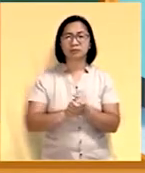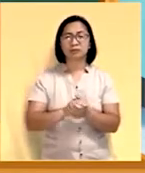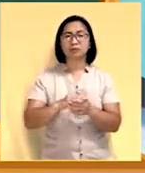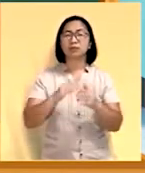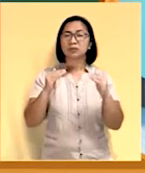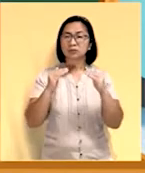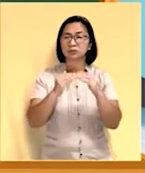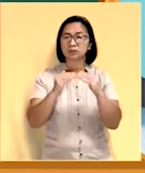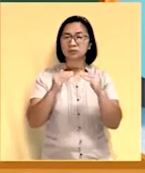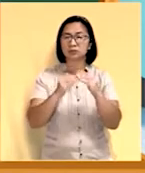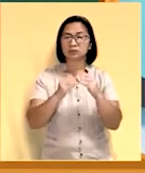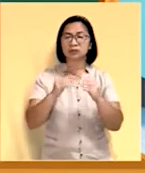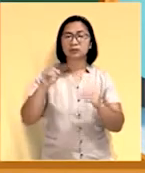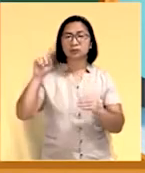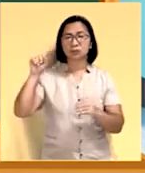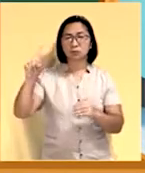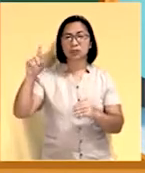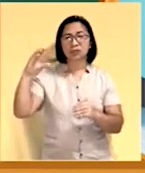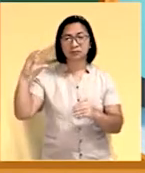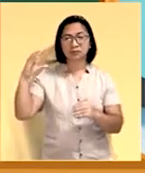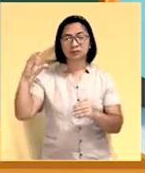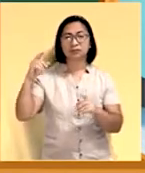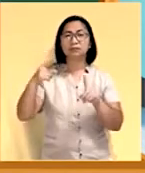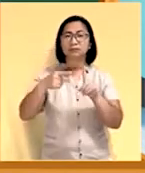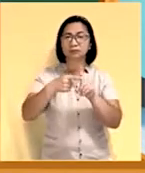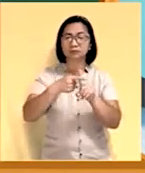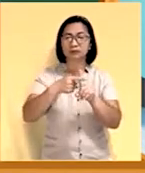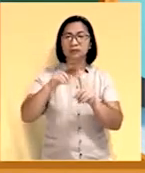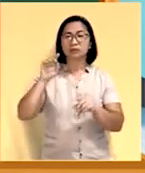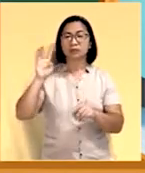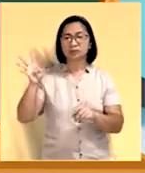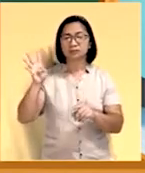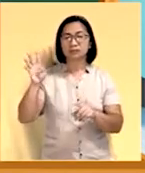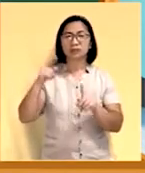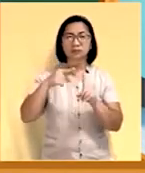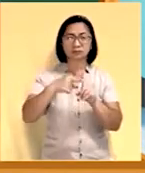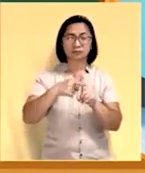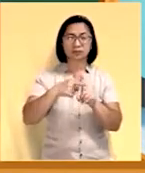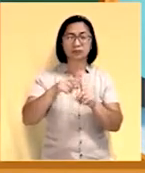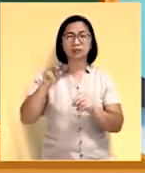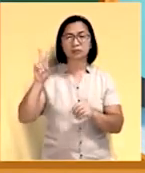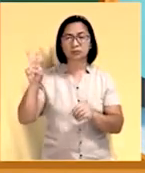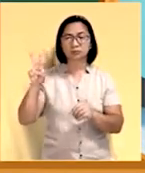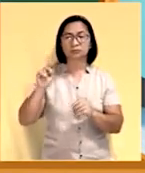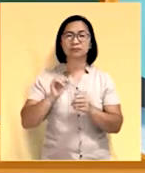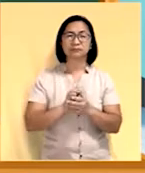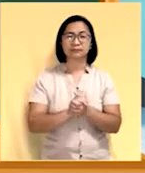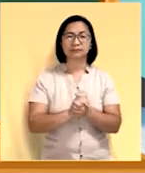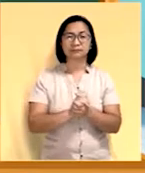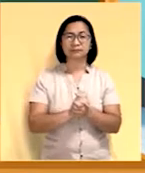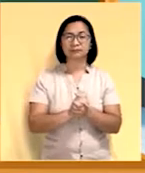142 is equal to 100 plus 40 plus 2.